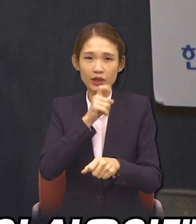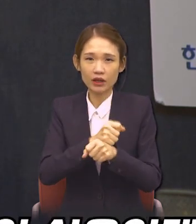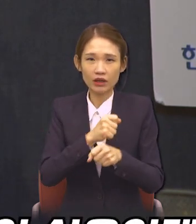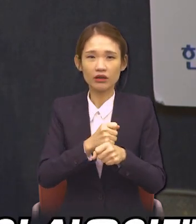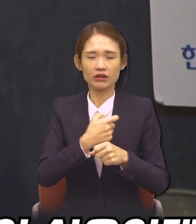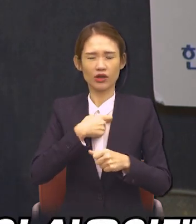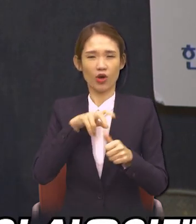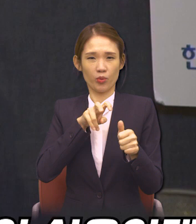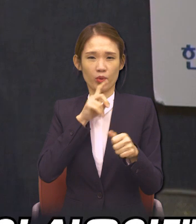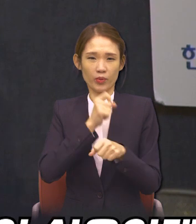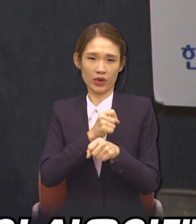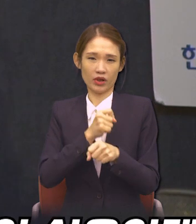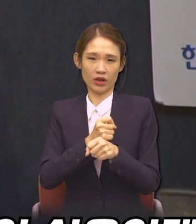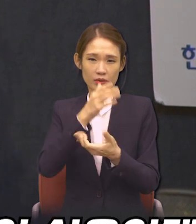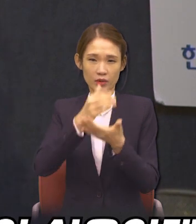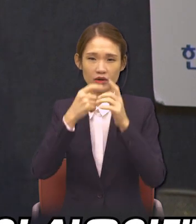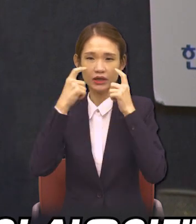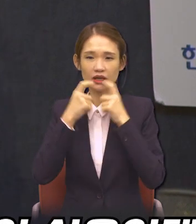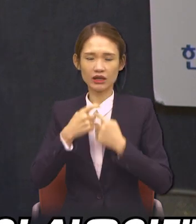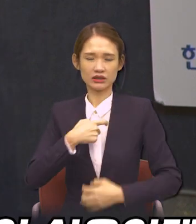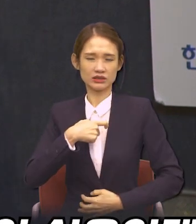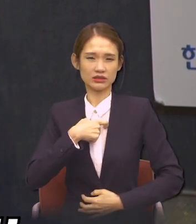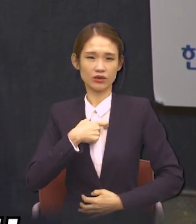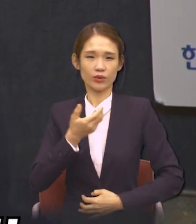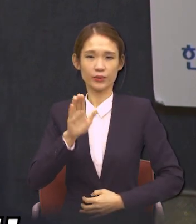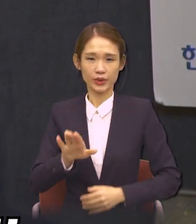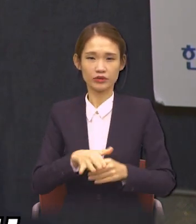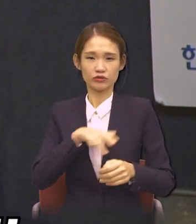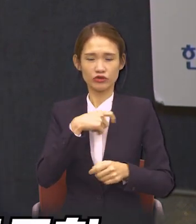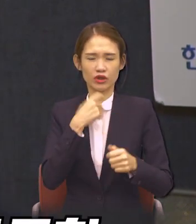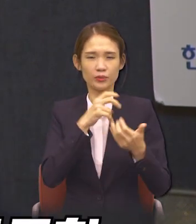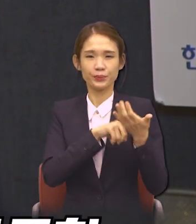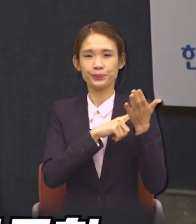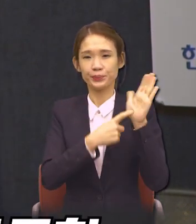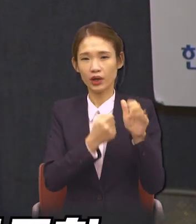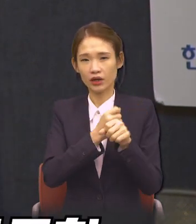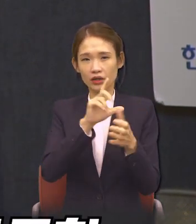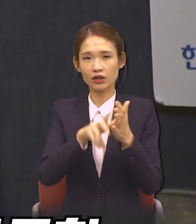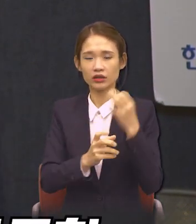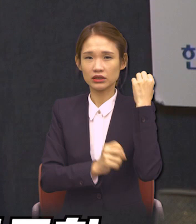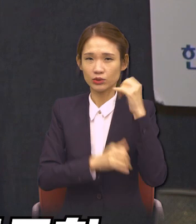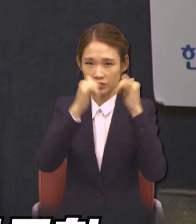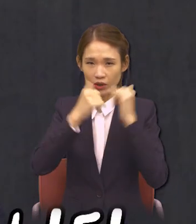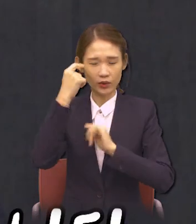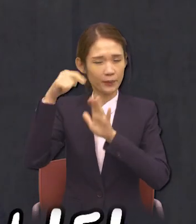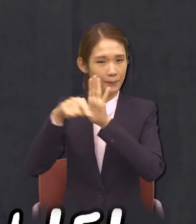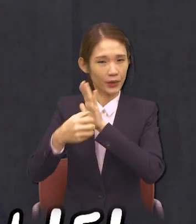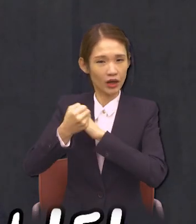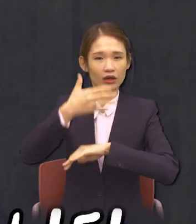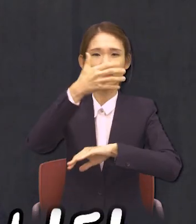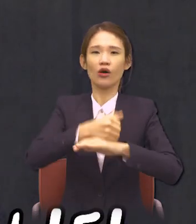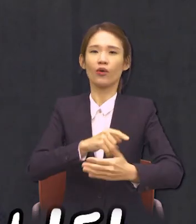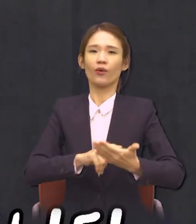그건 혐오라기보다는 그냥 개인적인 싫음인데 우리가 혐오라고 했을 때는 기존의 사회적 편견이 작동한